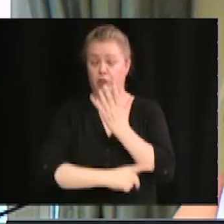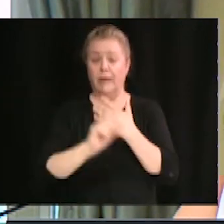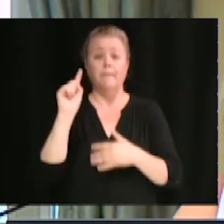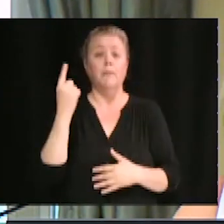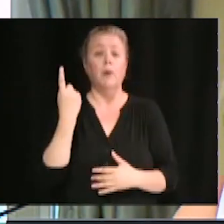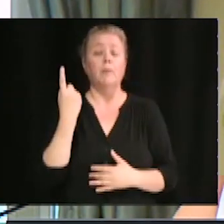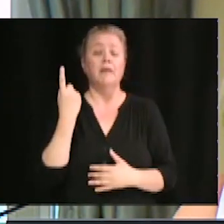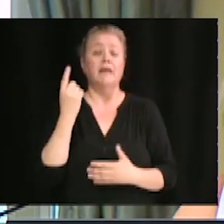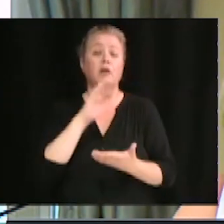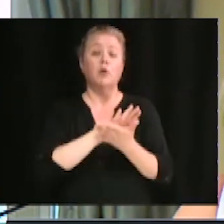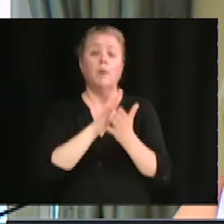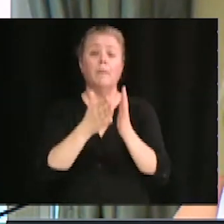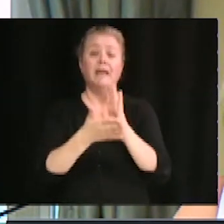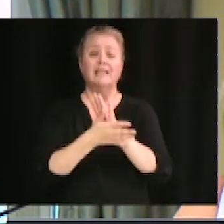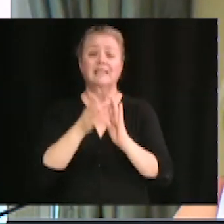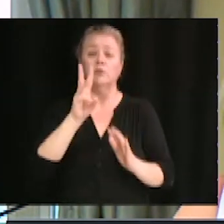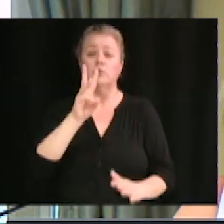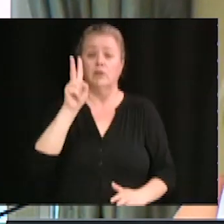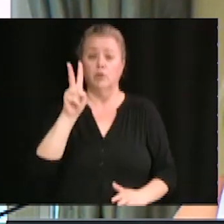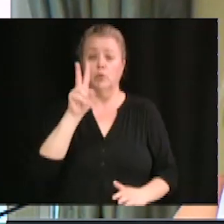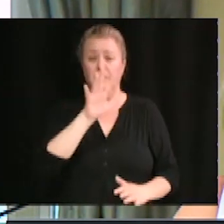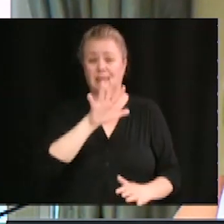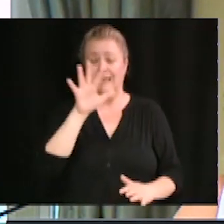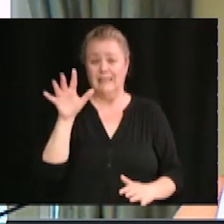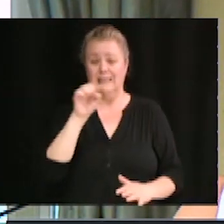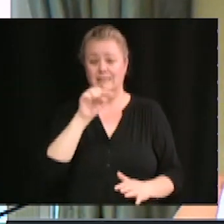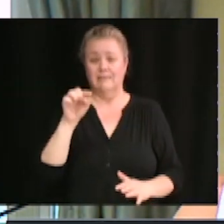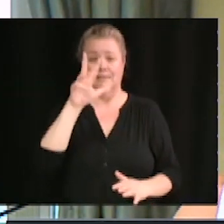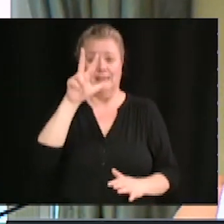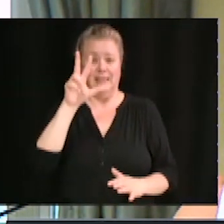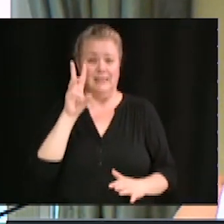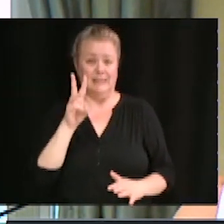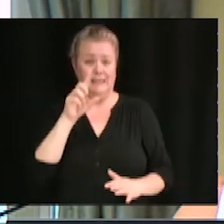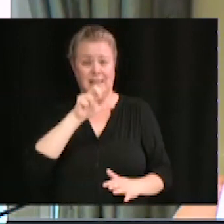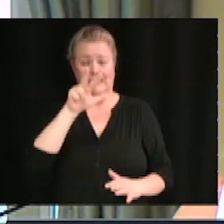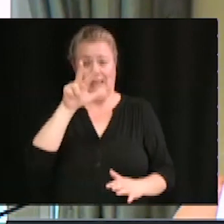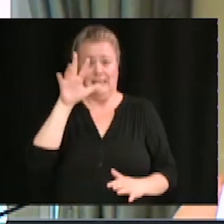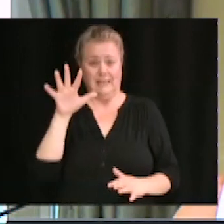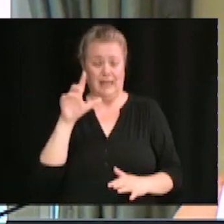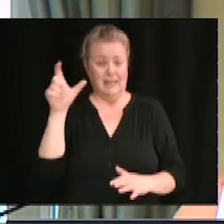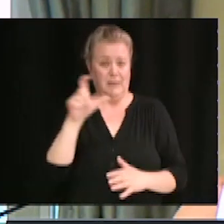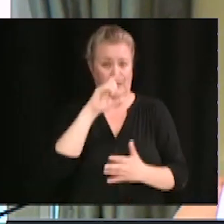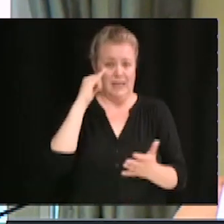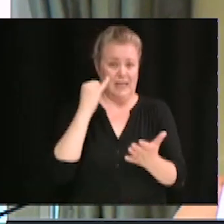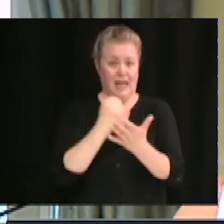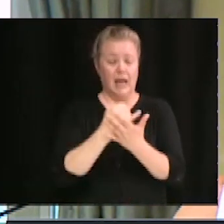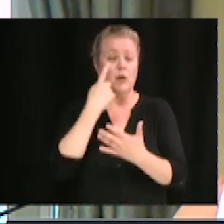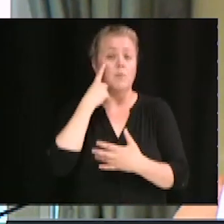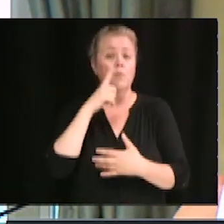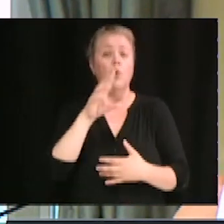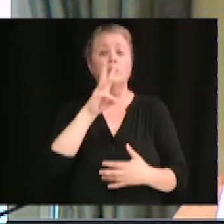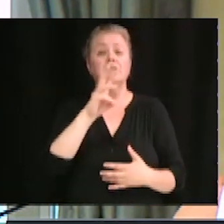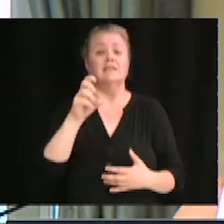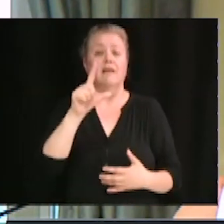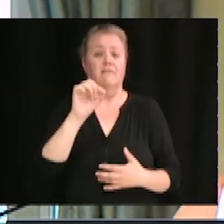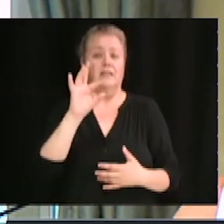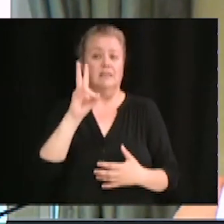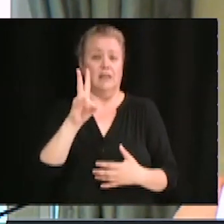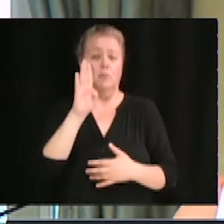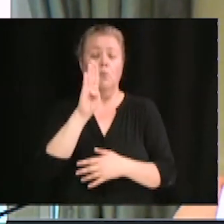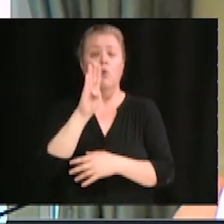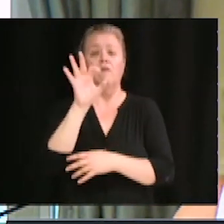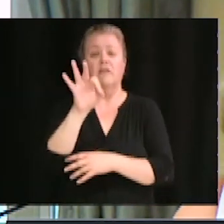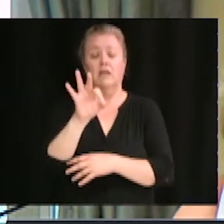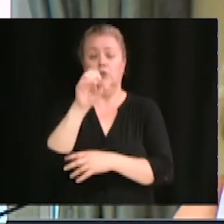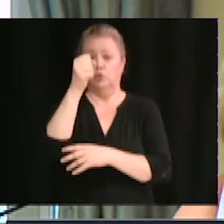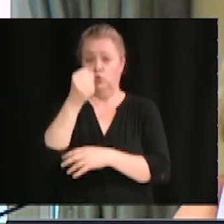6255, qui serait 36-35 Québec Inc. pour l'immeuble du 627 Bois-Franc-Sud. Projet de